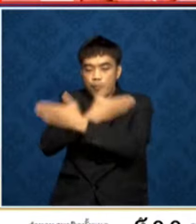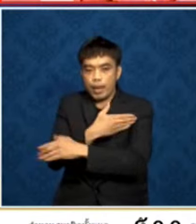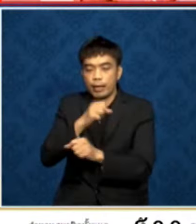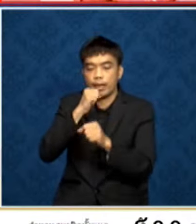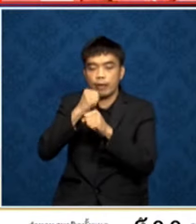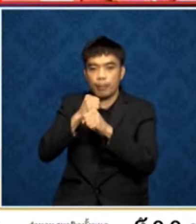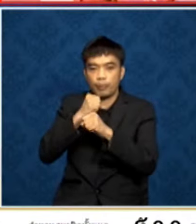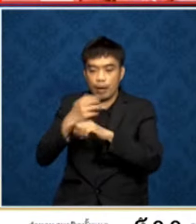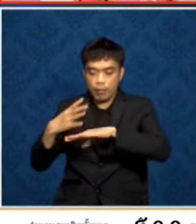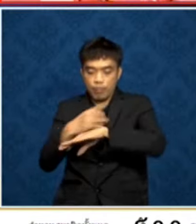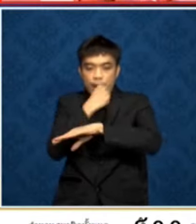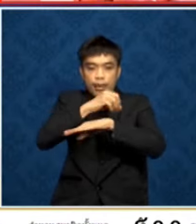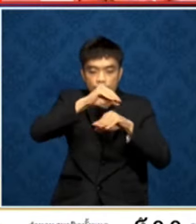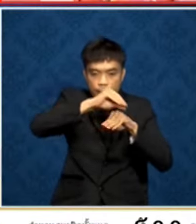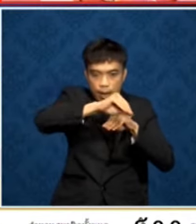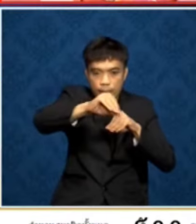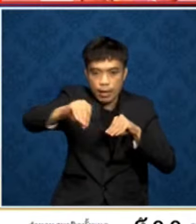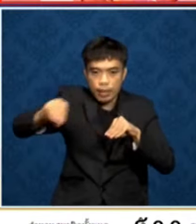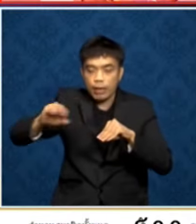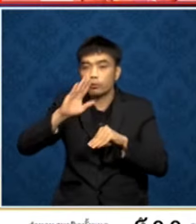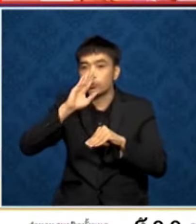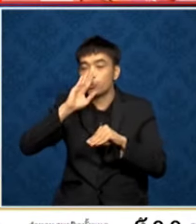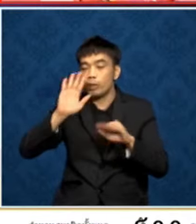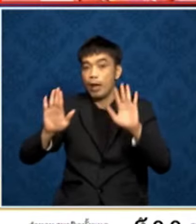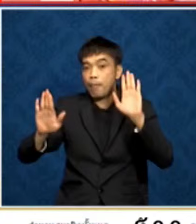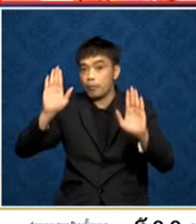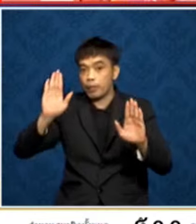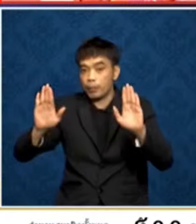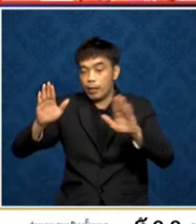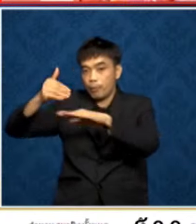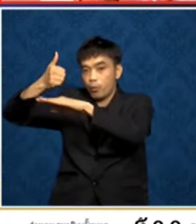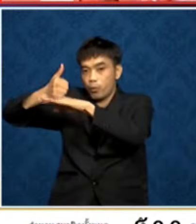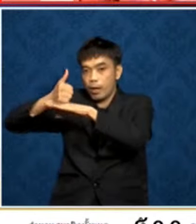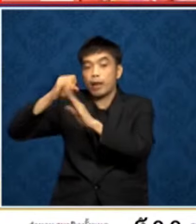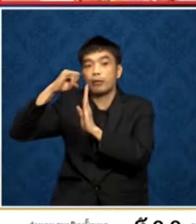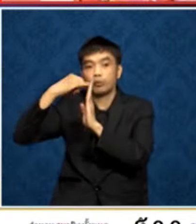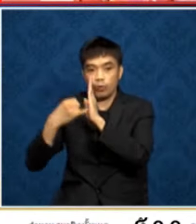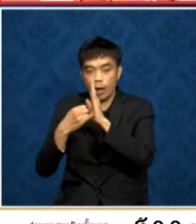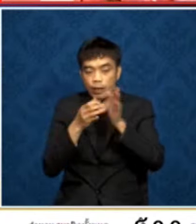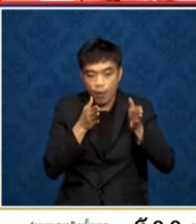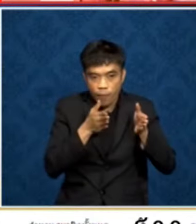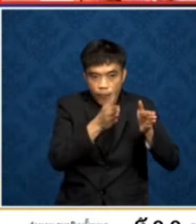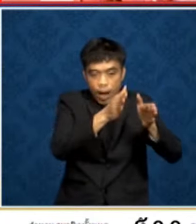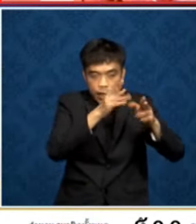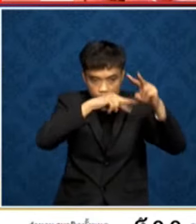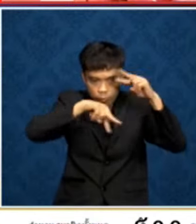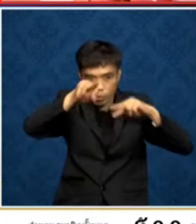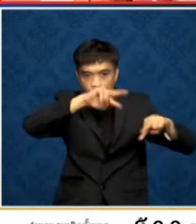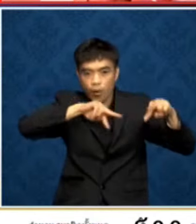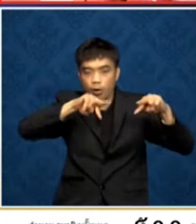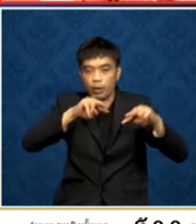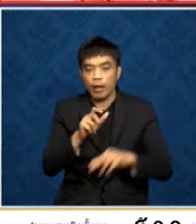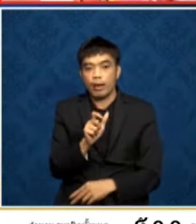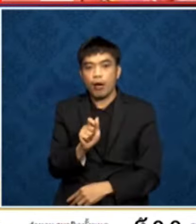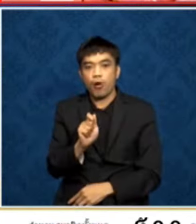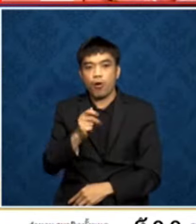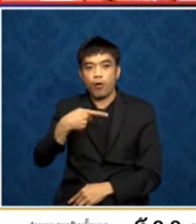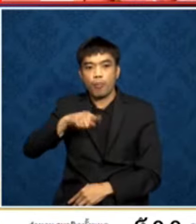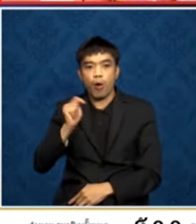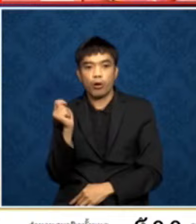กระจายอำนาจเพราะเมื่อเปรียบเทียบกันแล้วผู้ว่าราชการฝ่ายปกครองและองค์กรปกครองส่วนท้อง